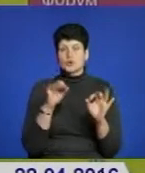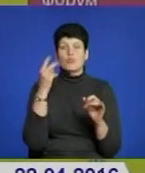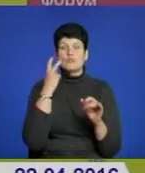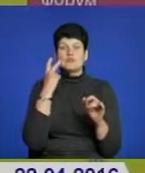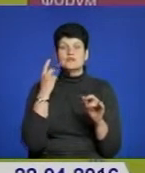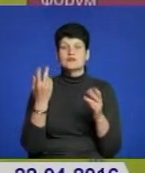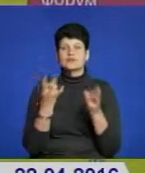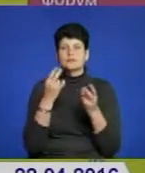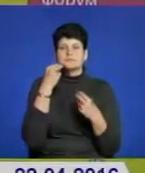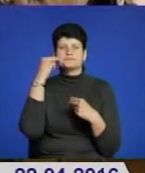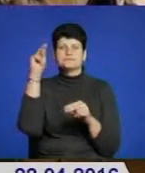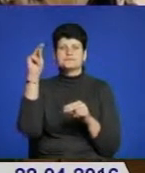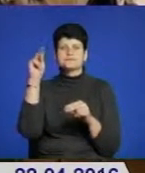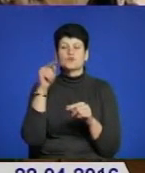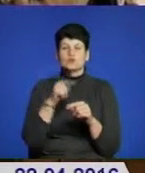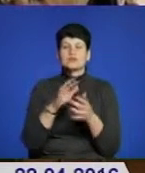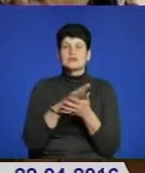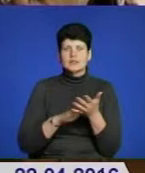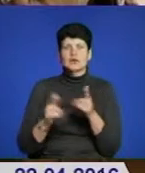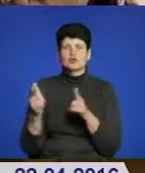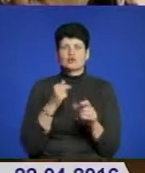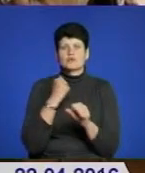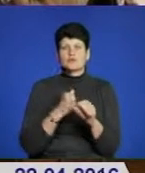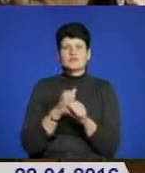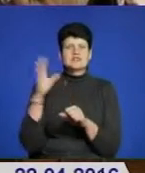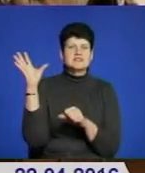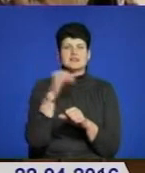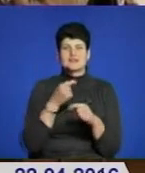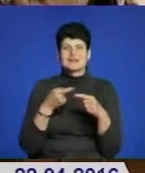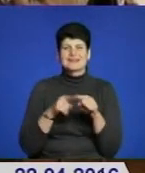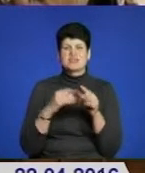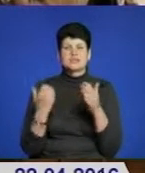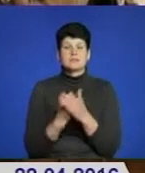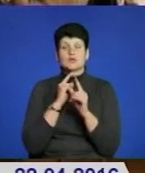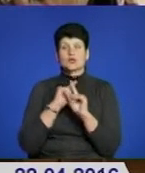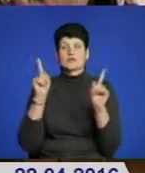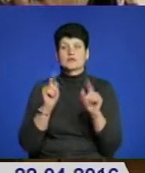постійно треба вдосконалювати, тому й надалі готові працювати з усіма технічними новинками.